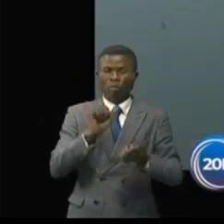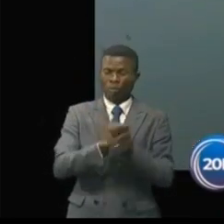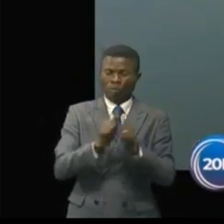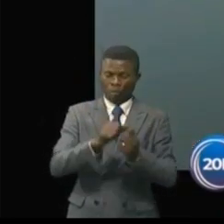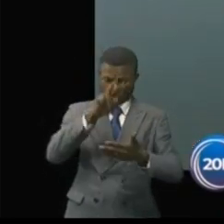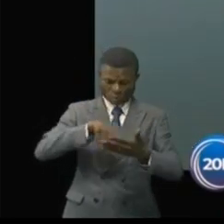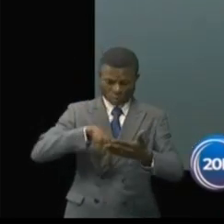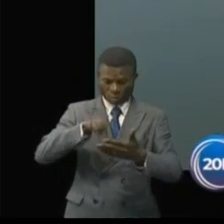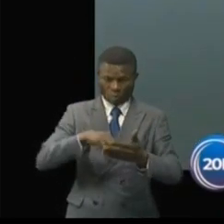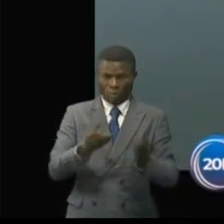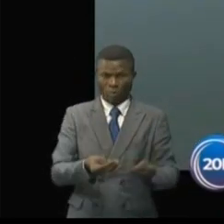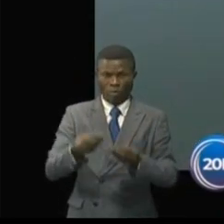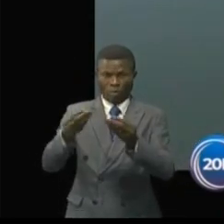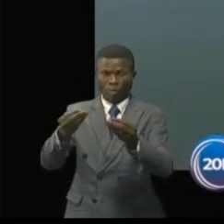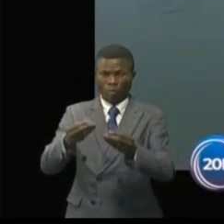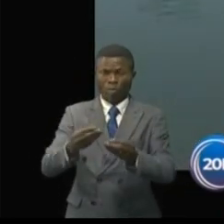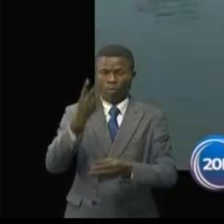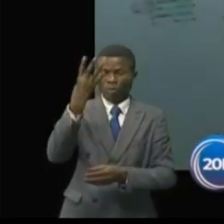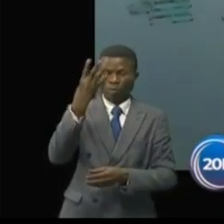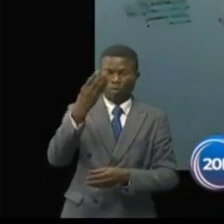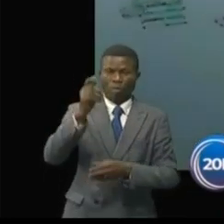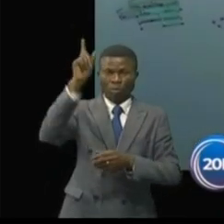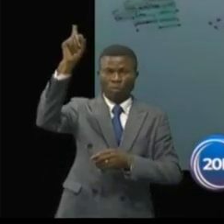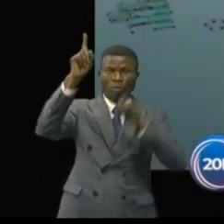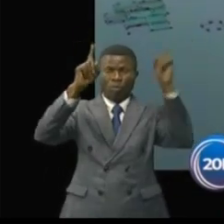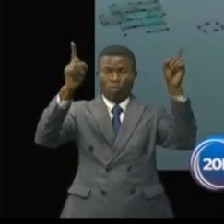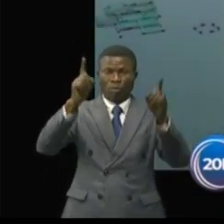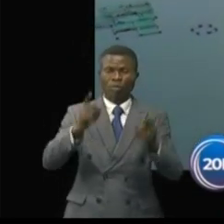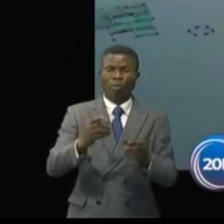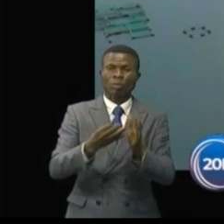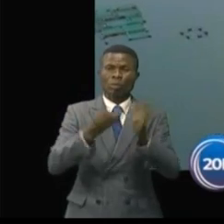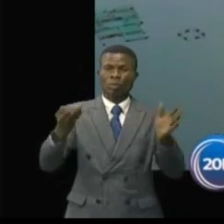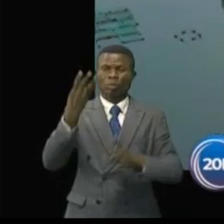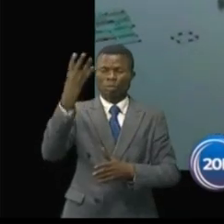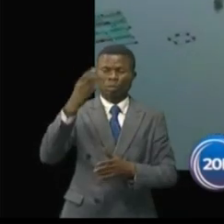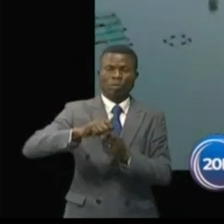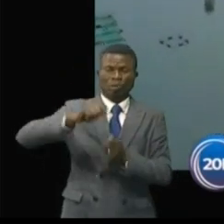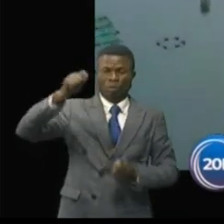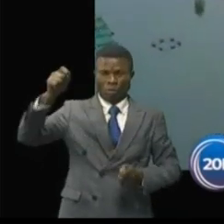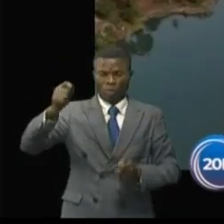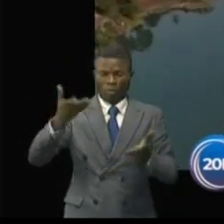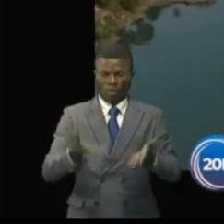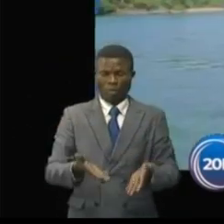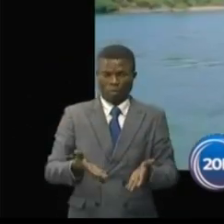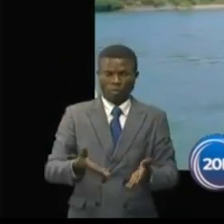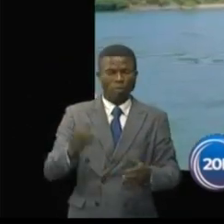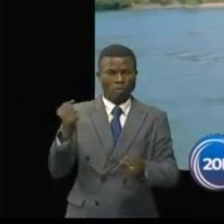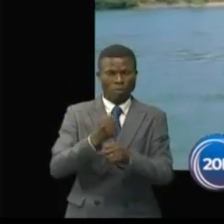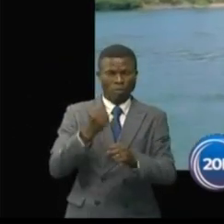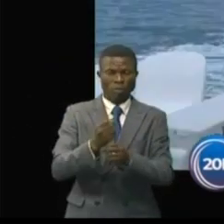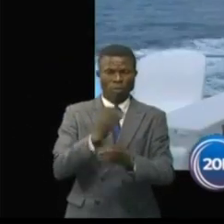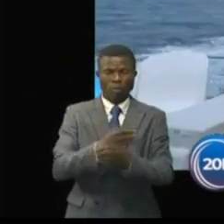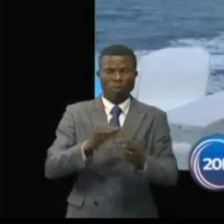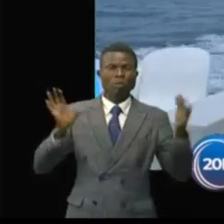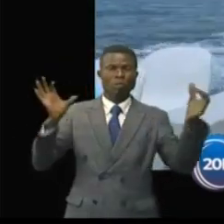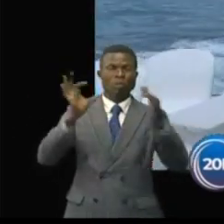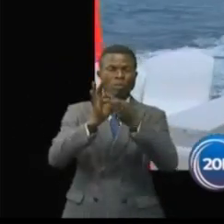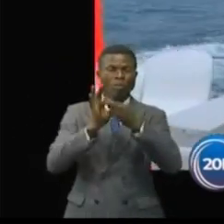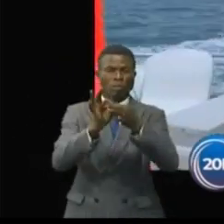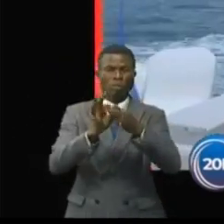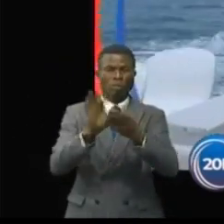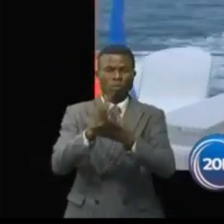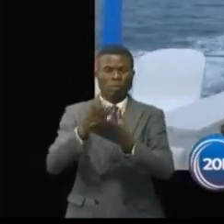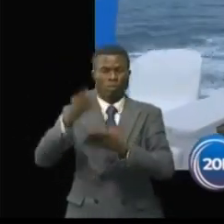à la RTNC de 4 antennes de 74 cm déjà disponibles sur place pour rendre opérationnelle la connectivité